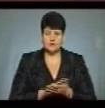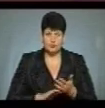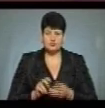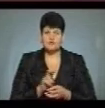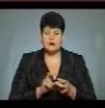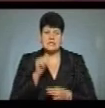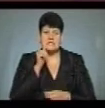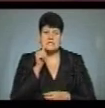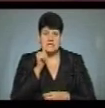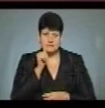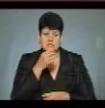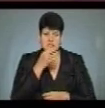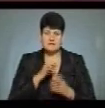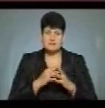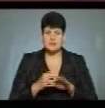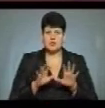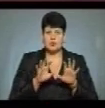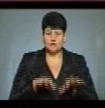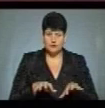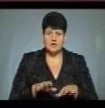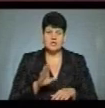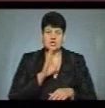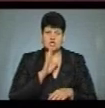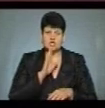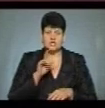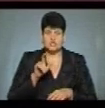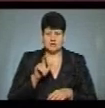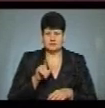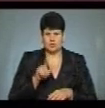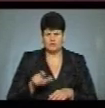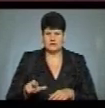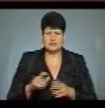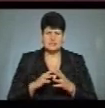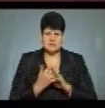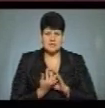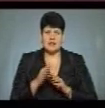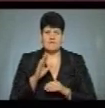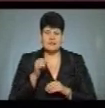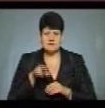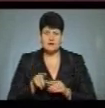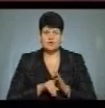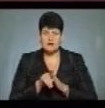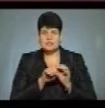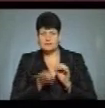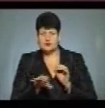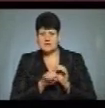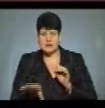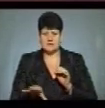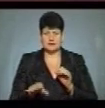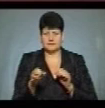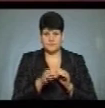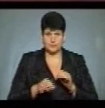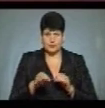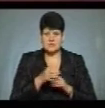Груб'яка. Завтра, повідомив сільський голова Ігор Мидло, жителі села Вівся почали спускати став біля будинку культури, де хлопця бачили востаннє, розповіла